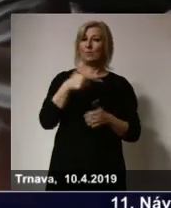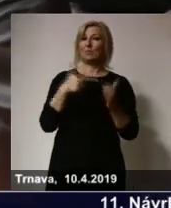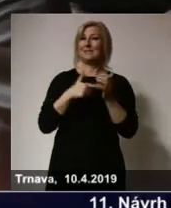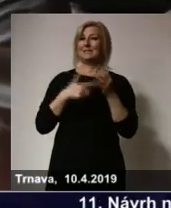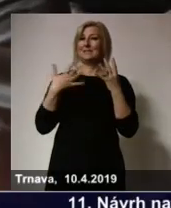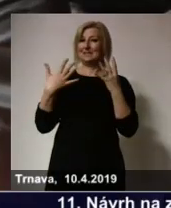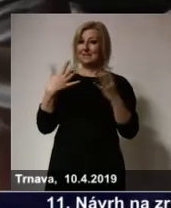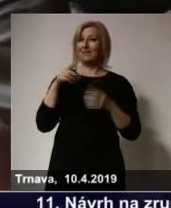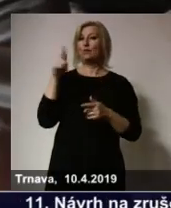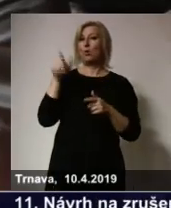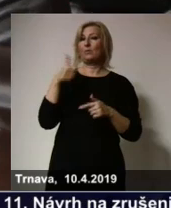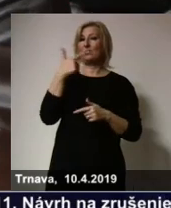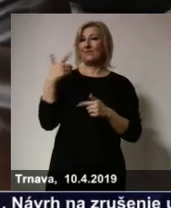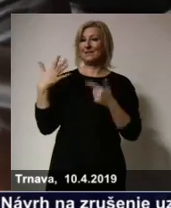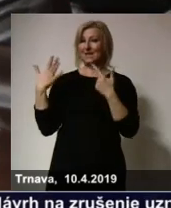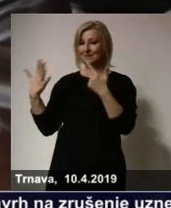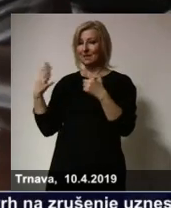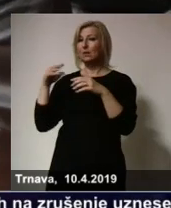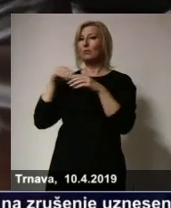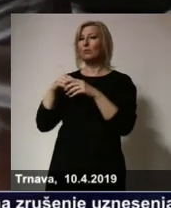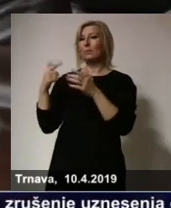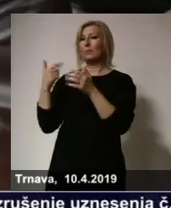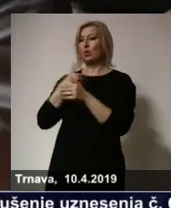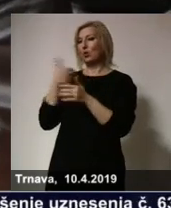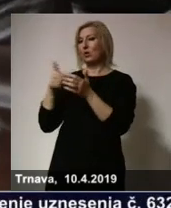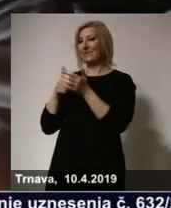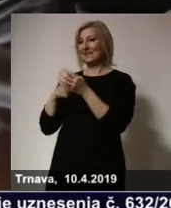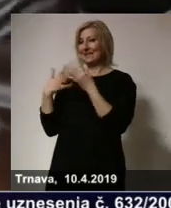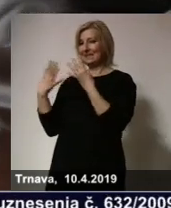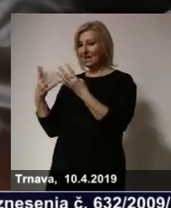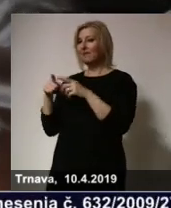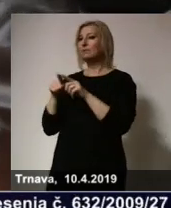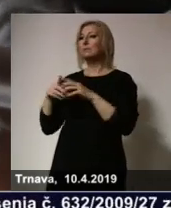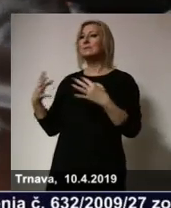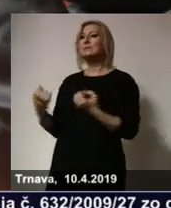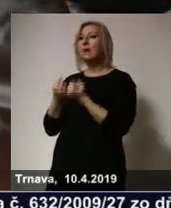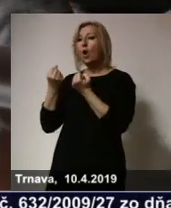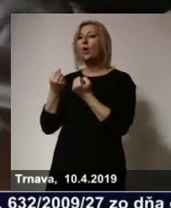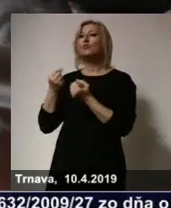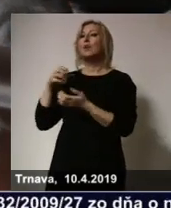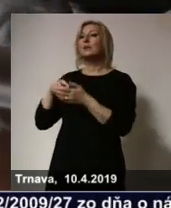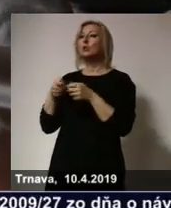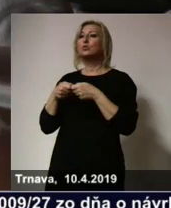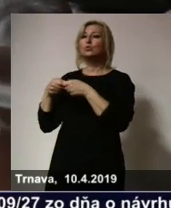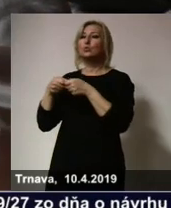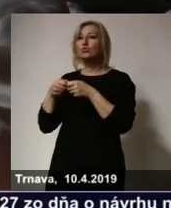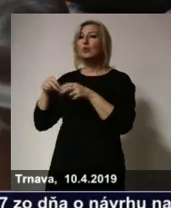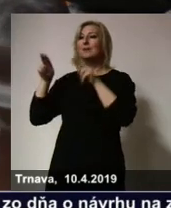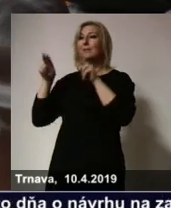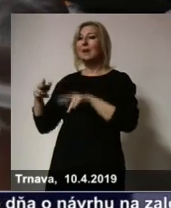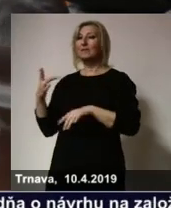632/2009/27 zo dňa 8.7.2009 o návrhu na založenie záujmového združenia právnických osôb Mikroregión Zelená cesta Piešťany